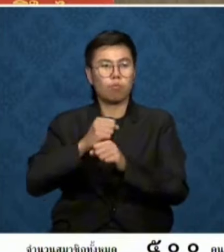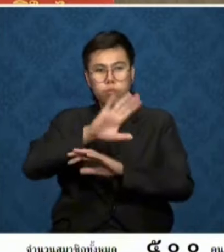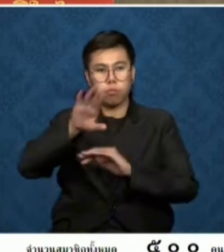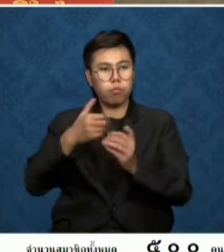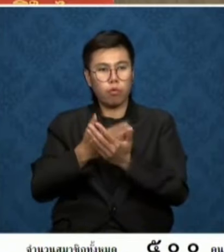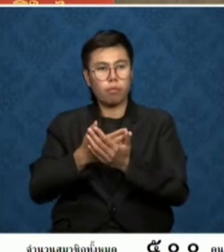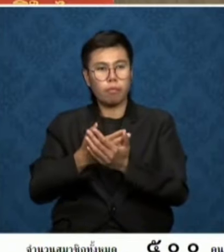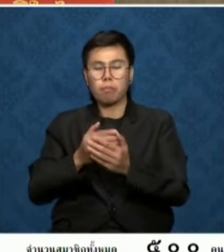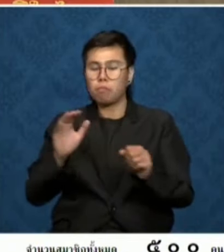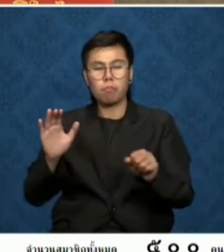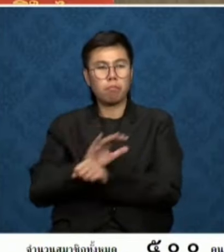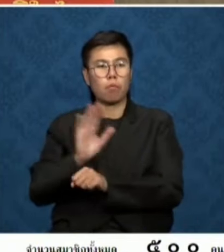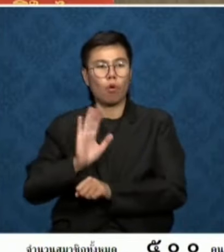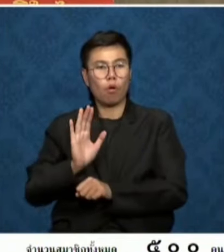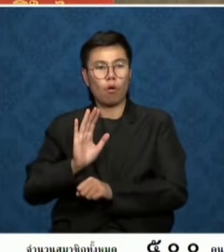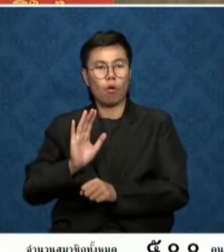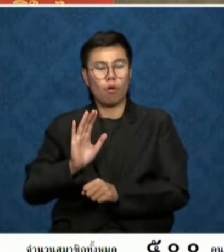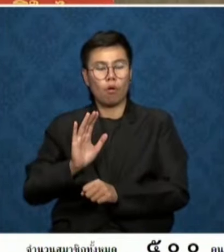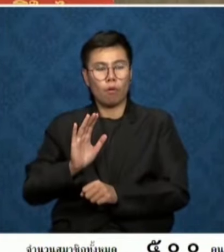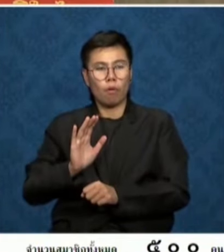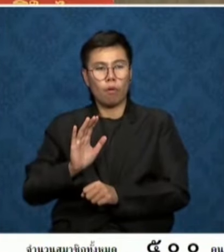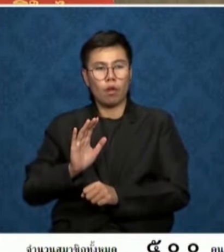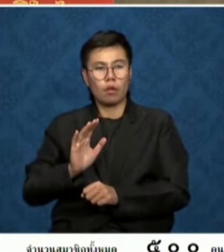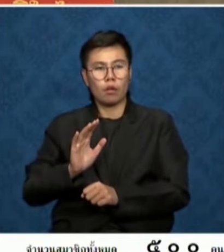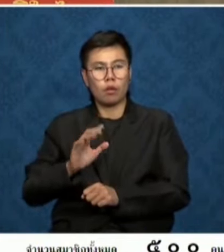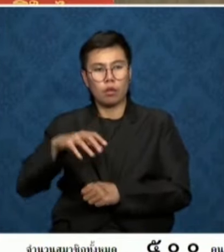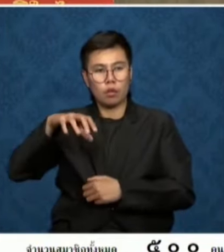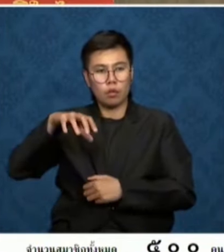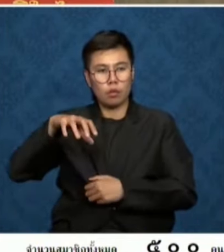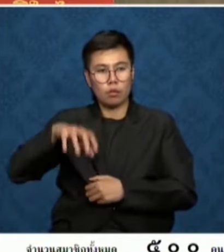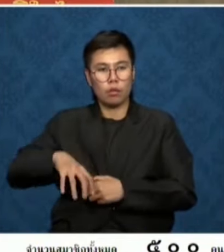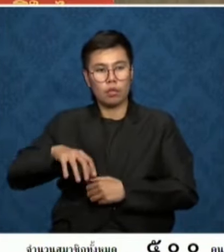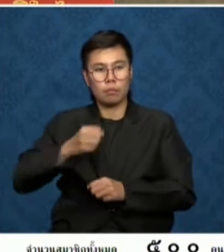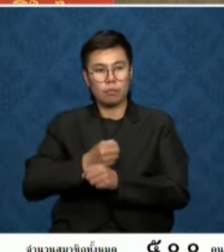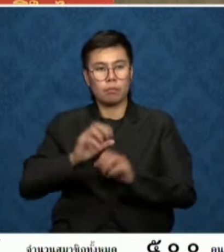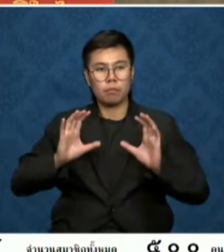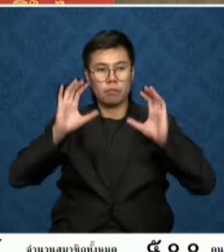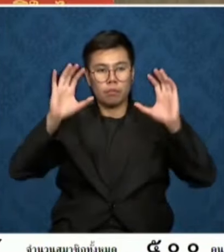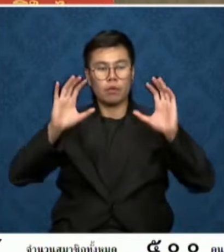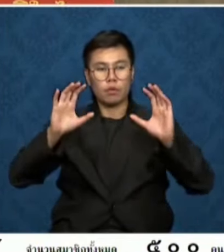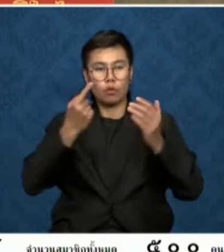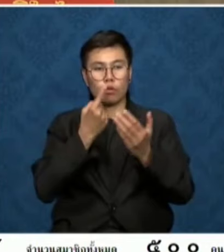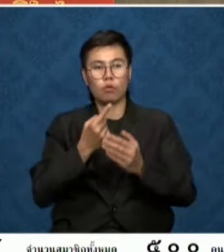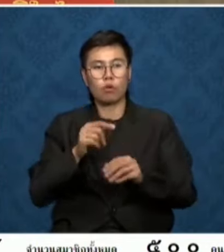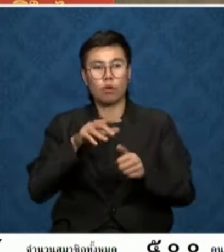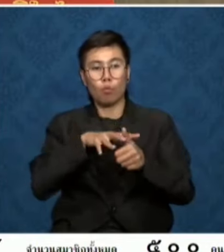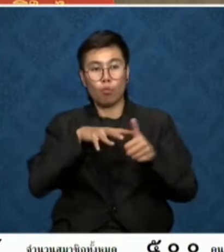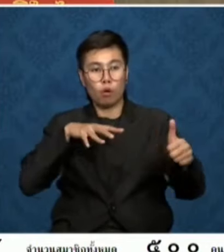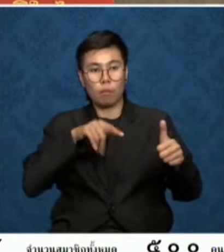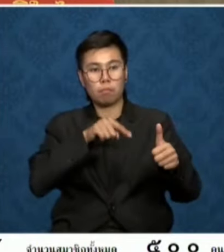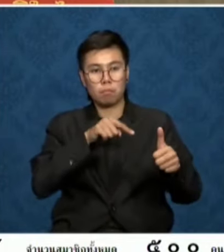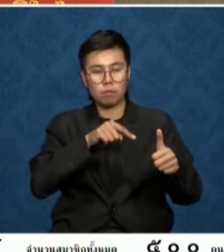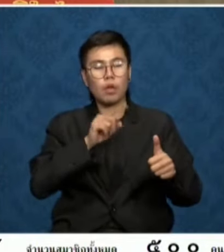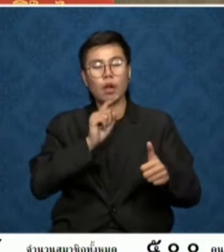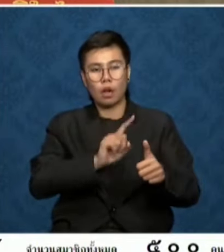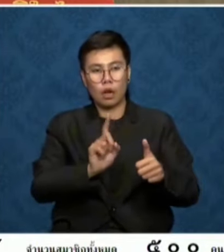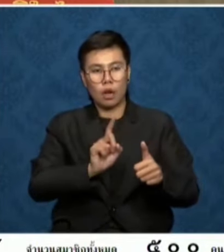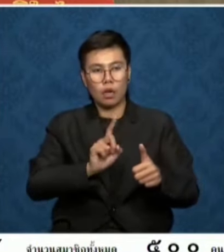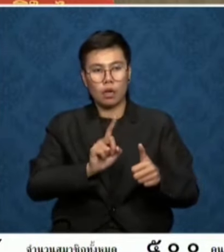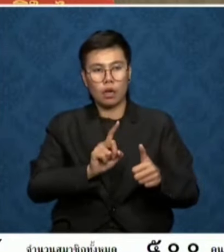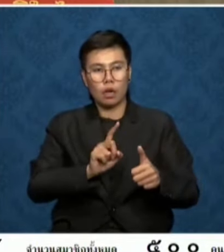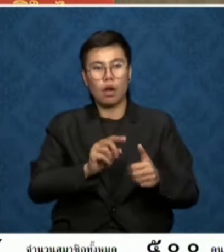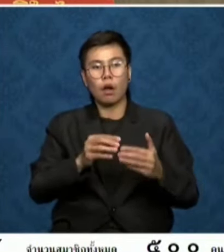พอเนี่ยค่ะที่สำคัญที่สุดแม้กระทั่งหน่วยงานราชการเองเนี่ยที่ควรจะเป็นผู้นำในการพาประเทศก้าวสู่พลังงานส